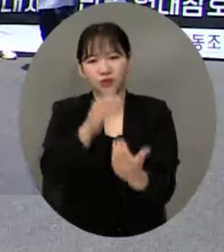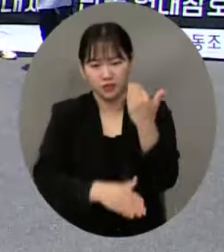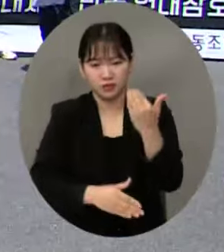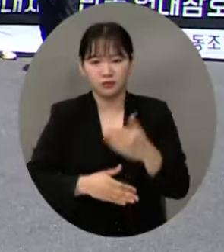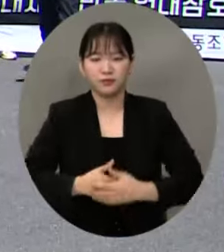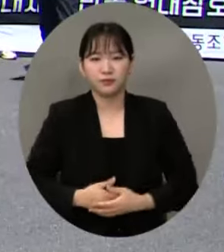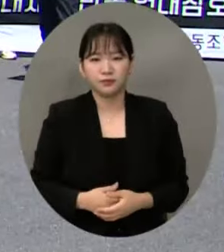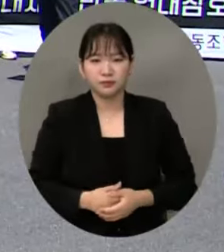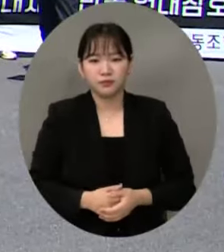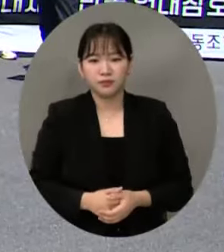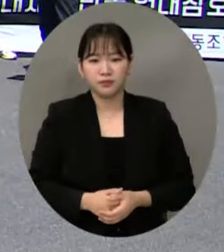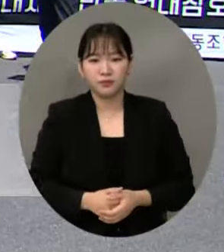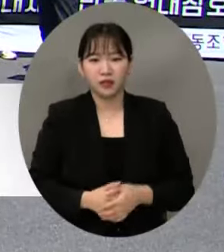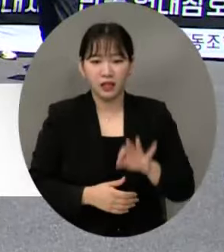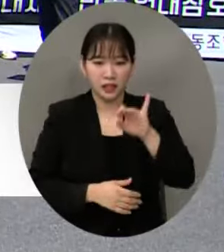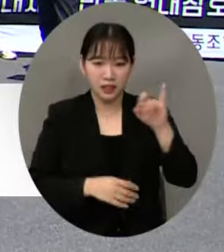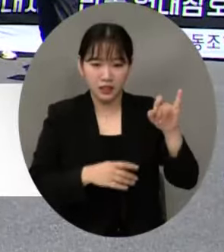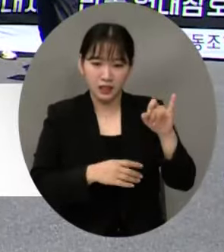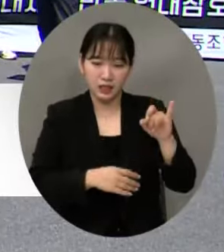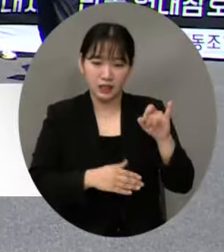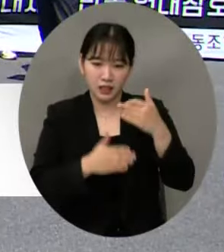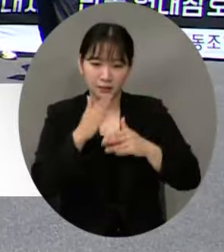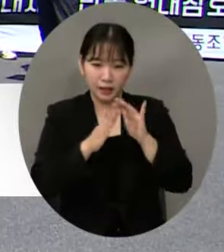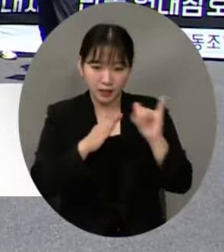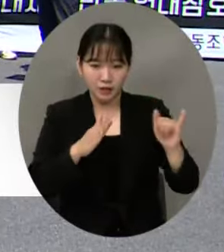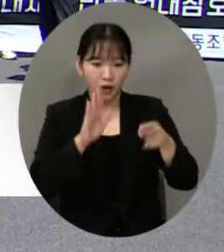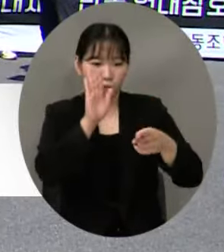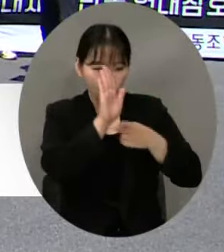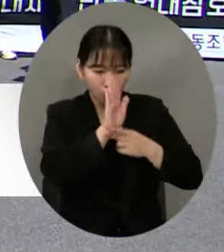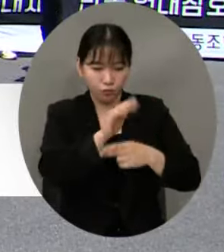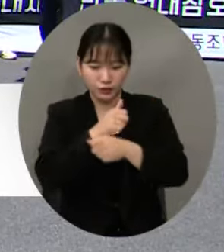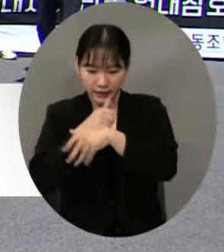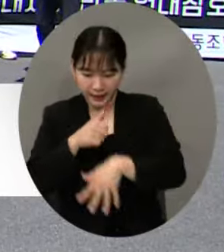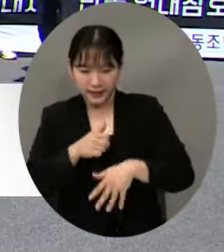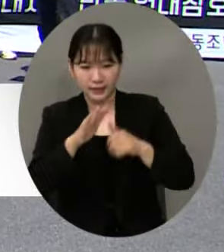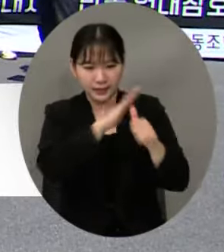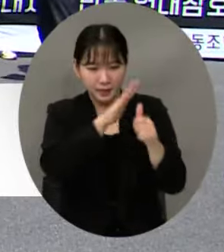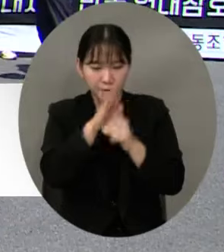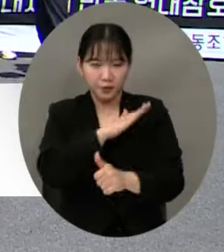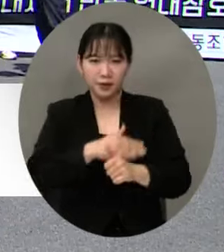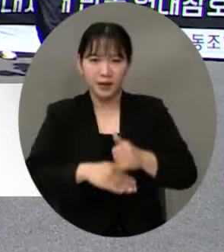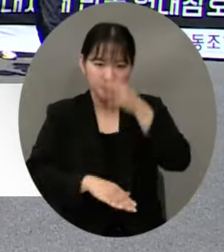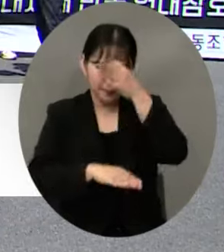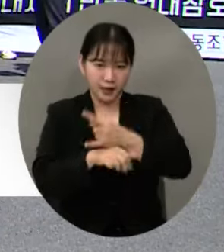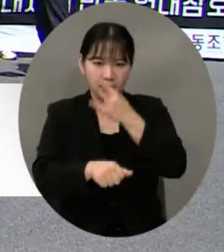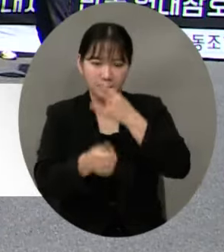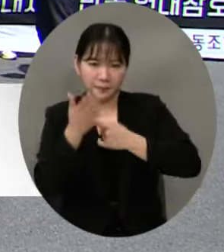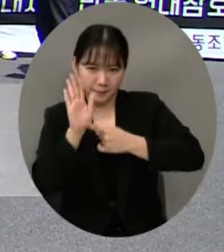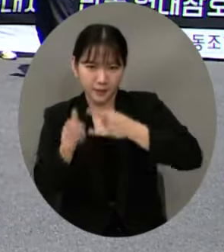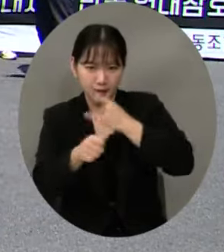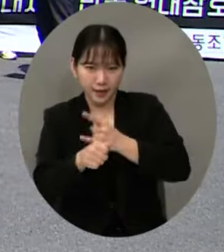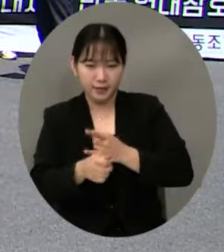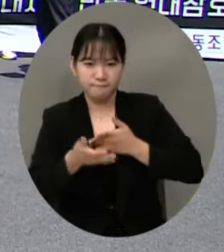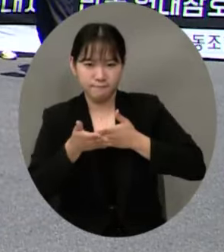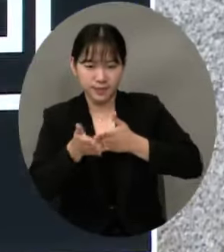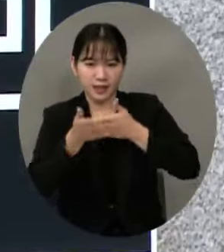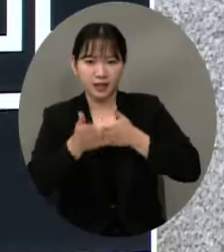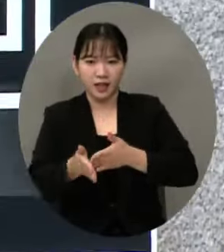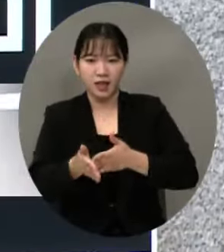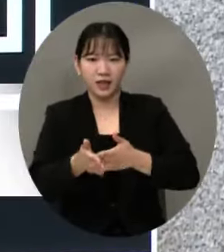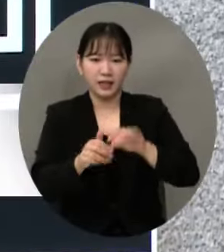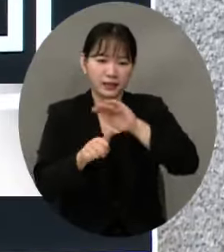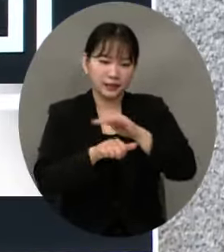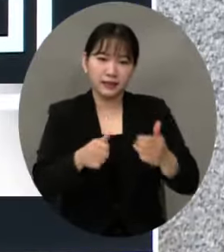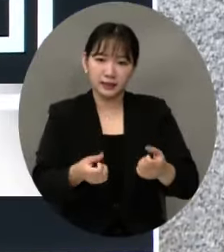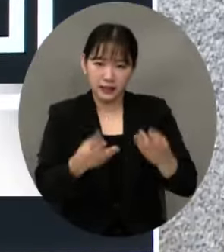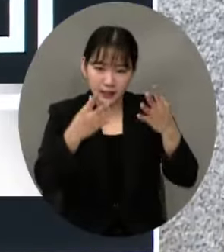합니다. 이 씨의 유가족들은 원하청 대표의 책임 있는 사과를 요구하며 장례를 무기한 연기하기로 했습니다.